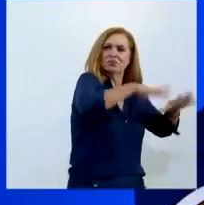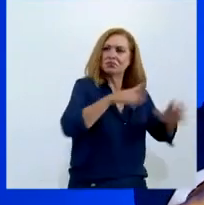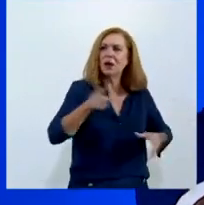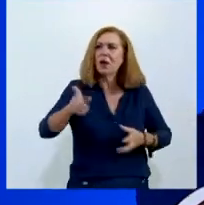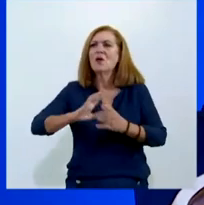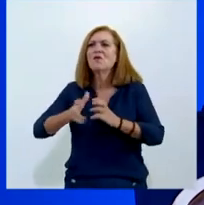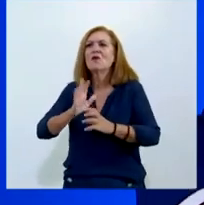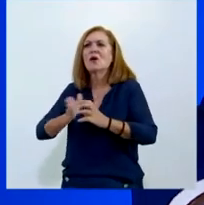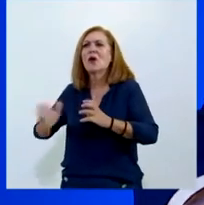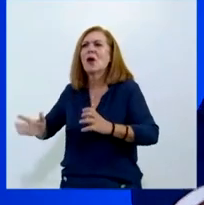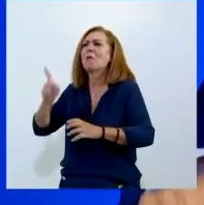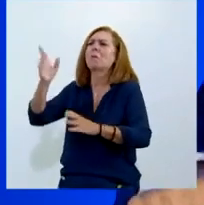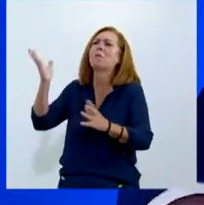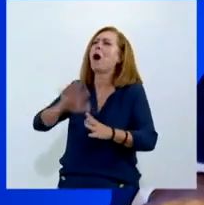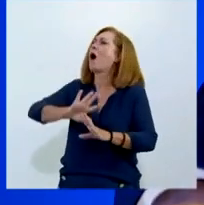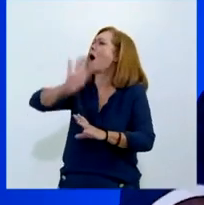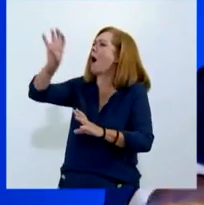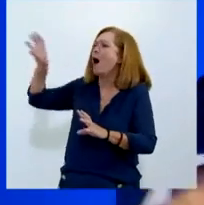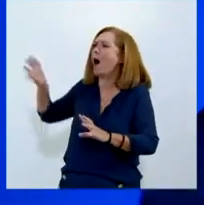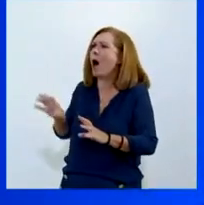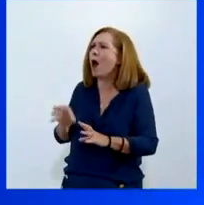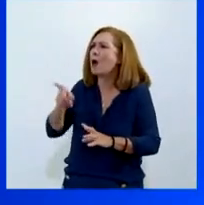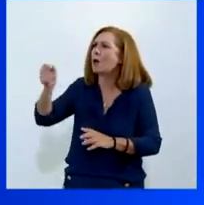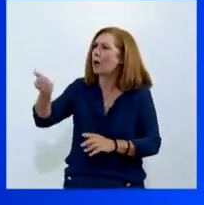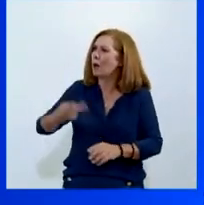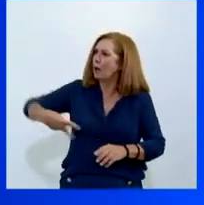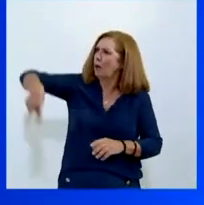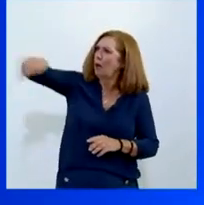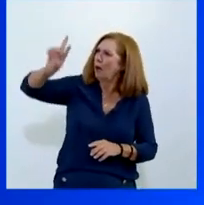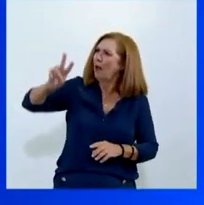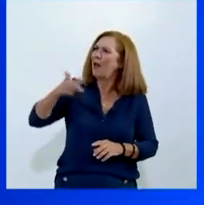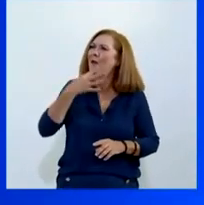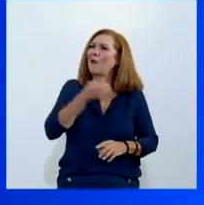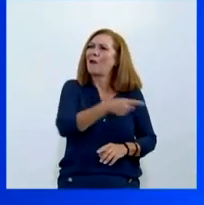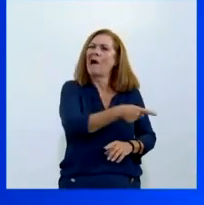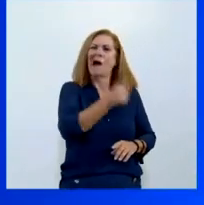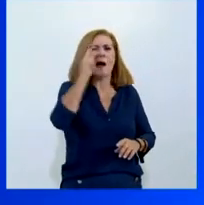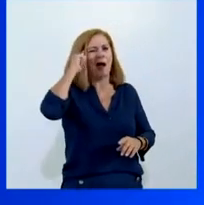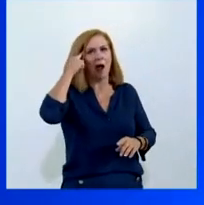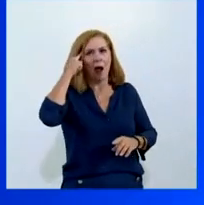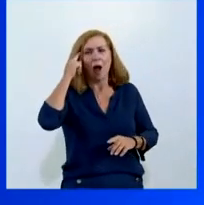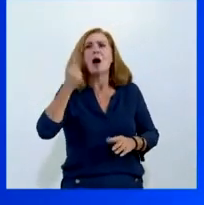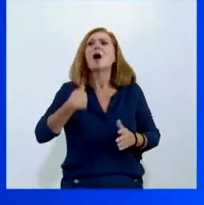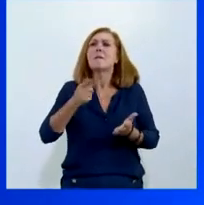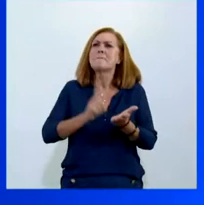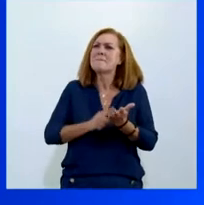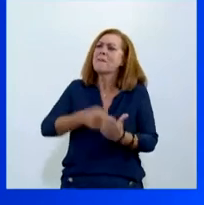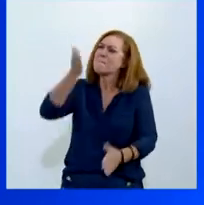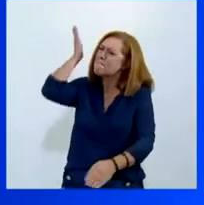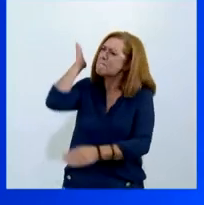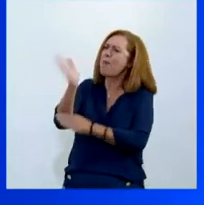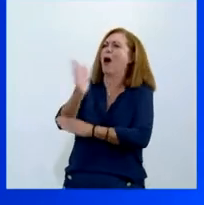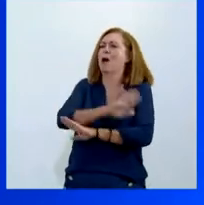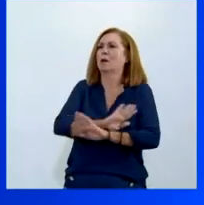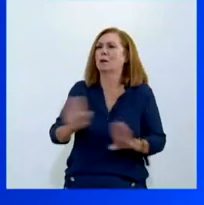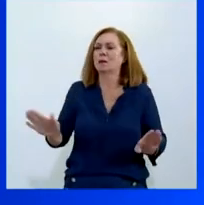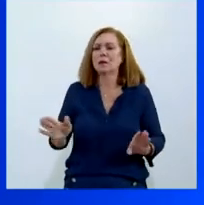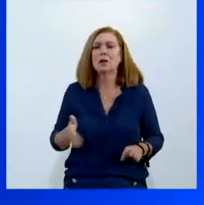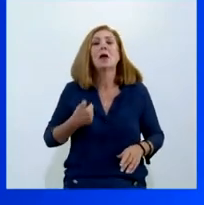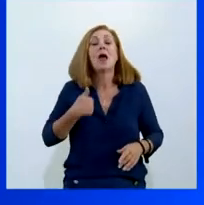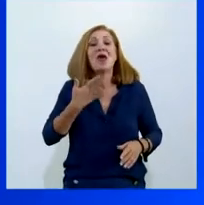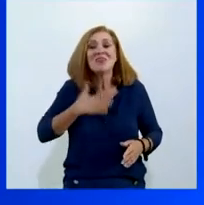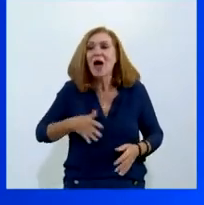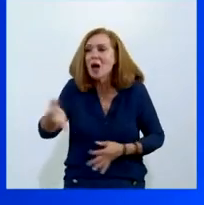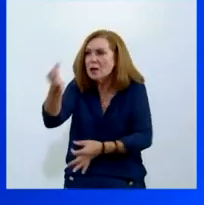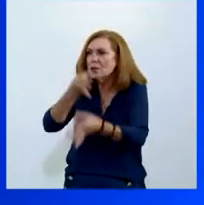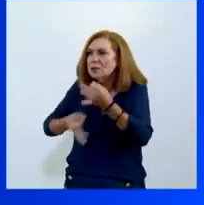παράγονται αλλού, πρέπει να τον βρούμε και να τον τζακίσουμε. Θα το πω πολύ, έτσι, πολύ απλά και πολύ λαϊκά. Και θα ζητάμε πια εξηγήσεις